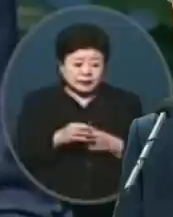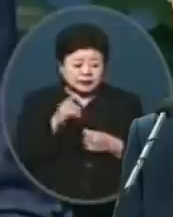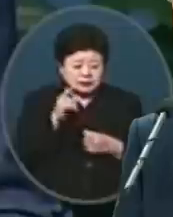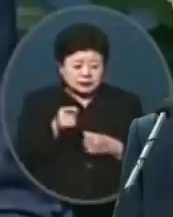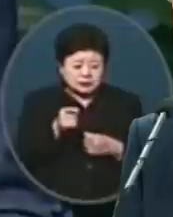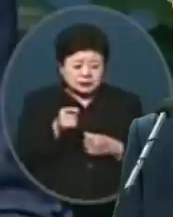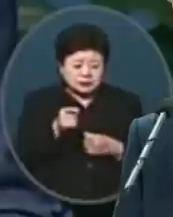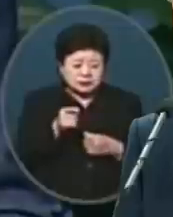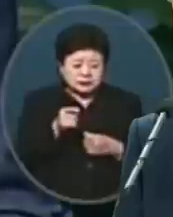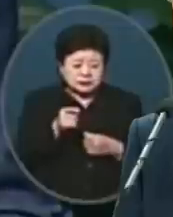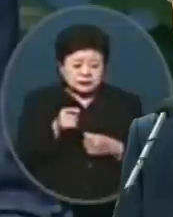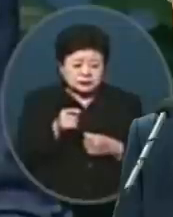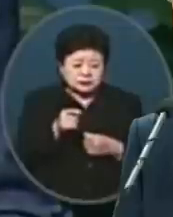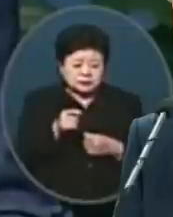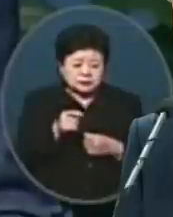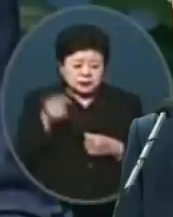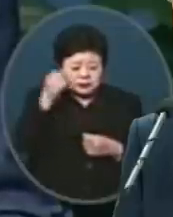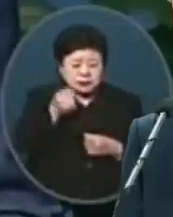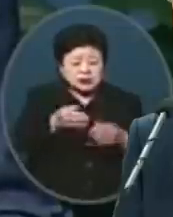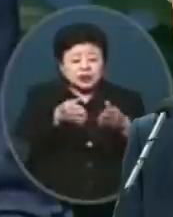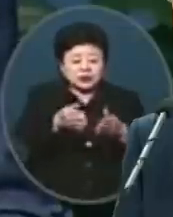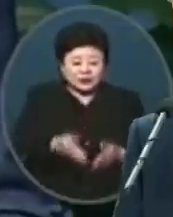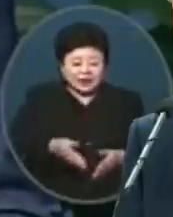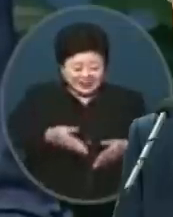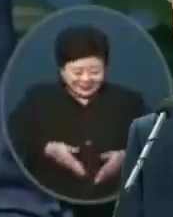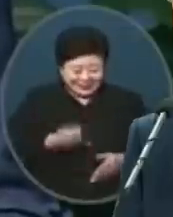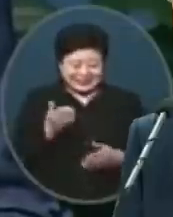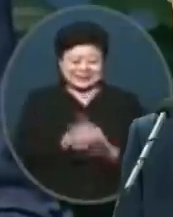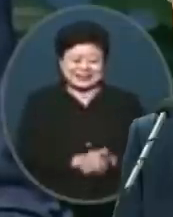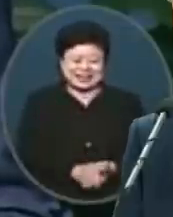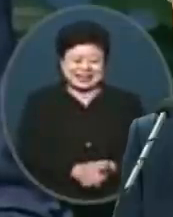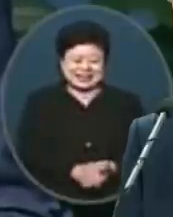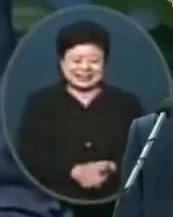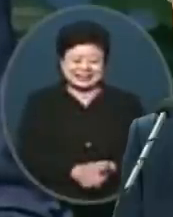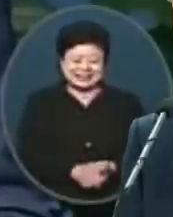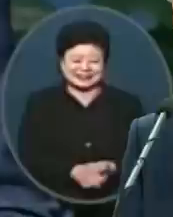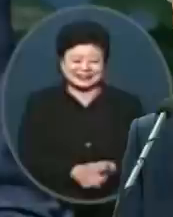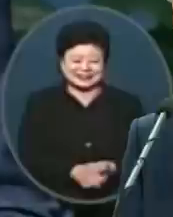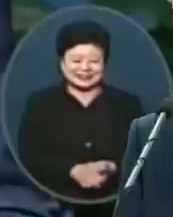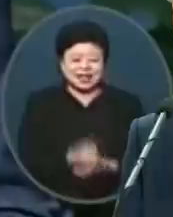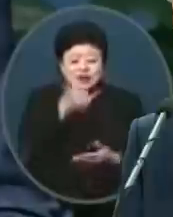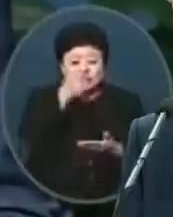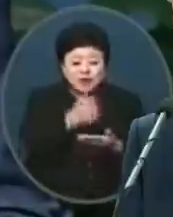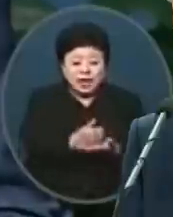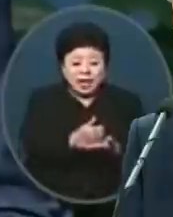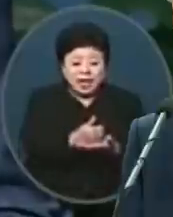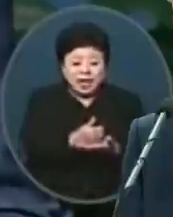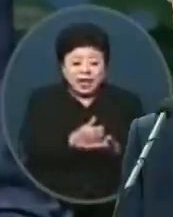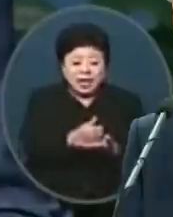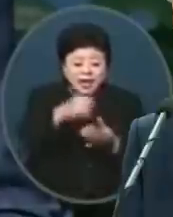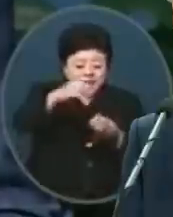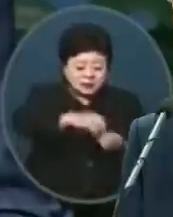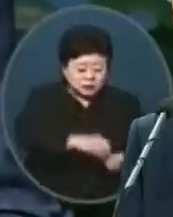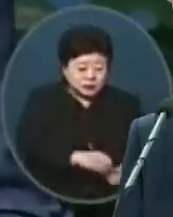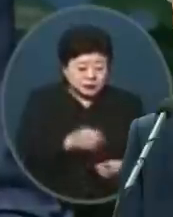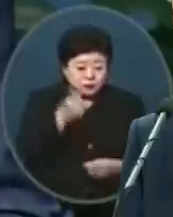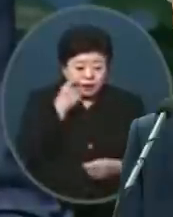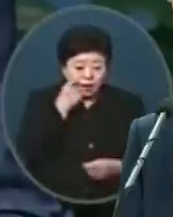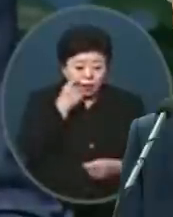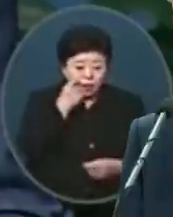그는 성령을 통해서 태어났기 때문에 죄를 상속받지